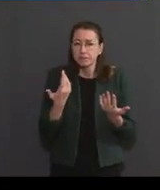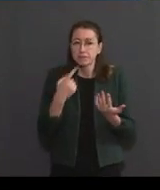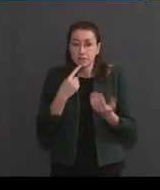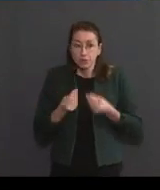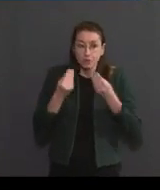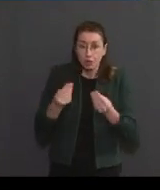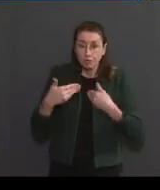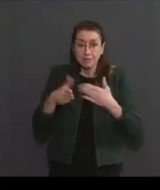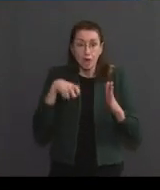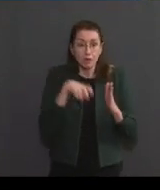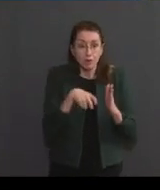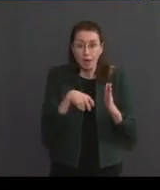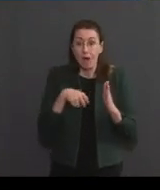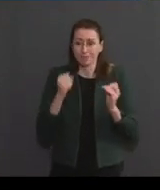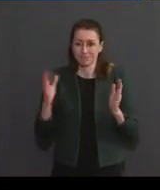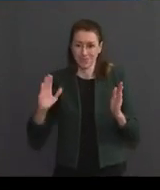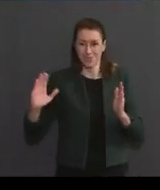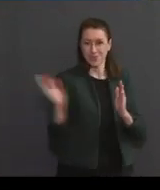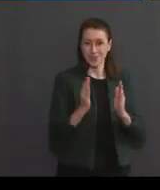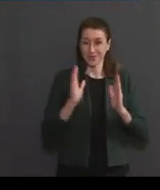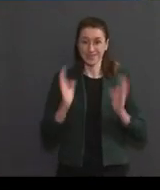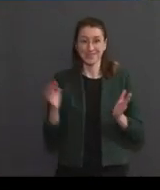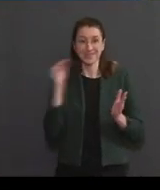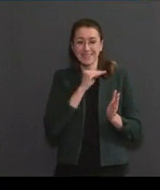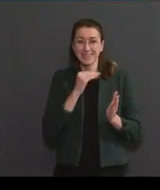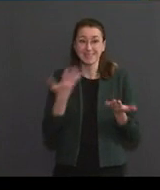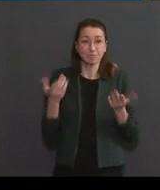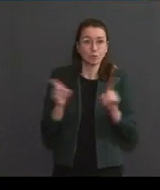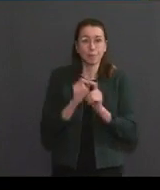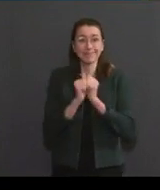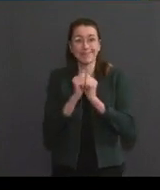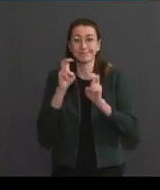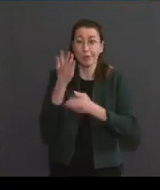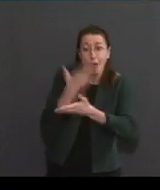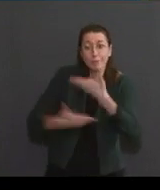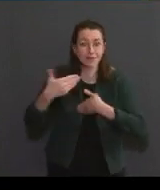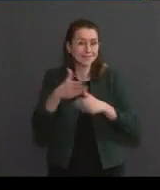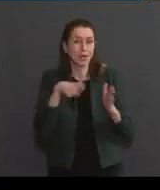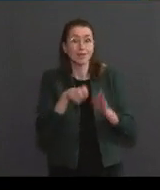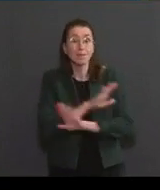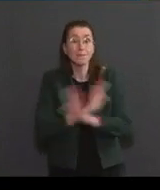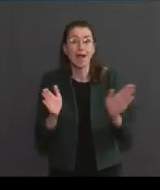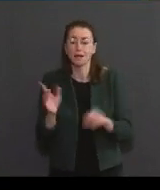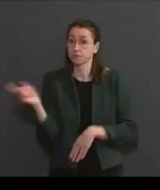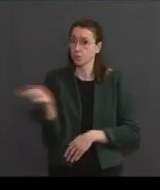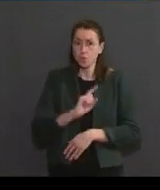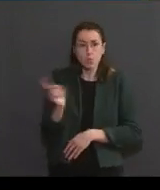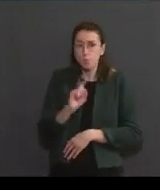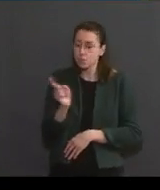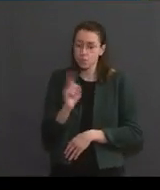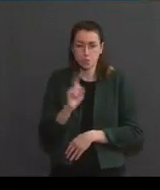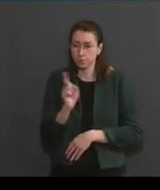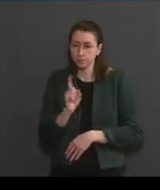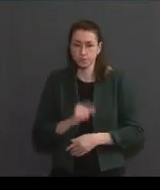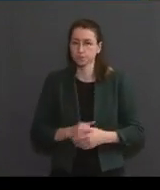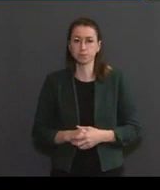rapidement. Le test ne remplace pas la quarantaine en tant que telle. Le test effectué, qui sera effectué maintenant, est toujours le